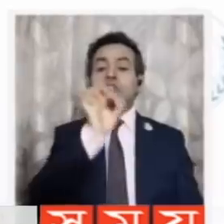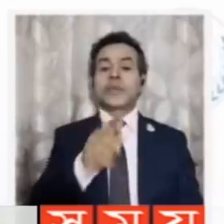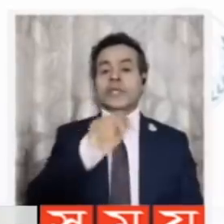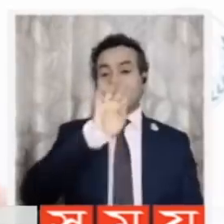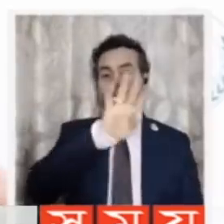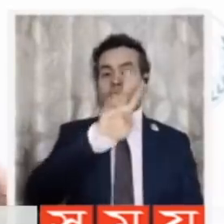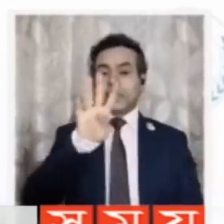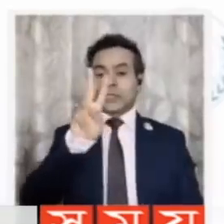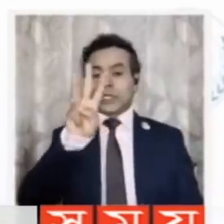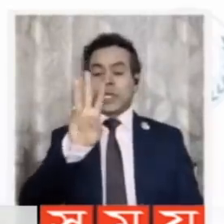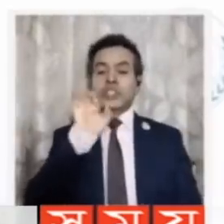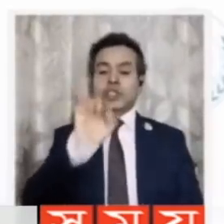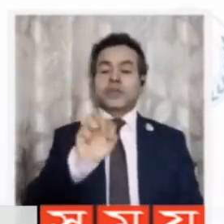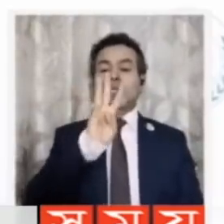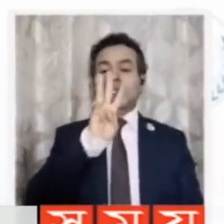43.31%।